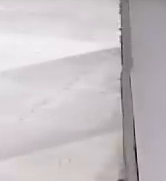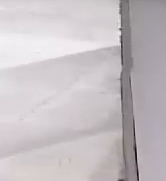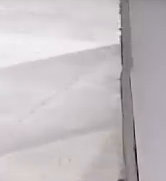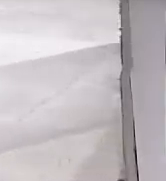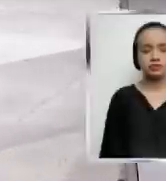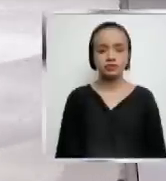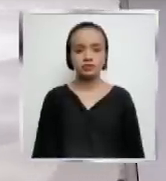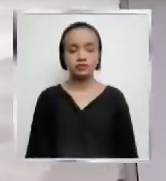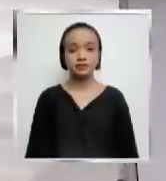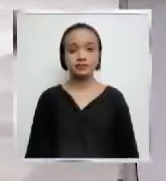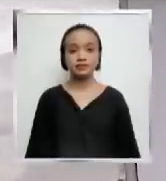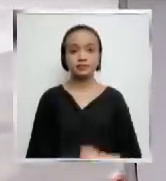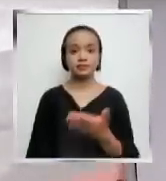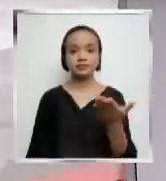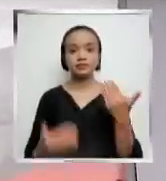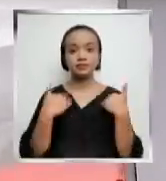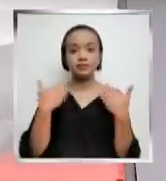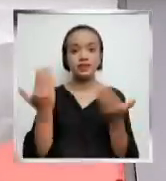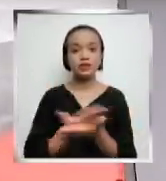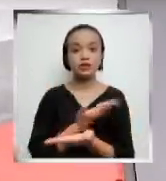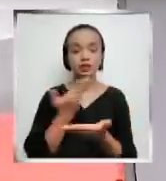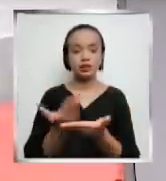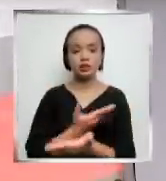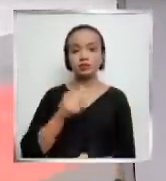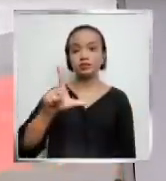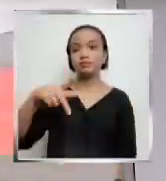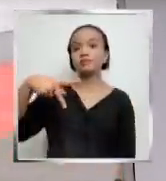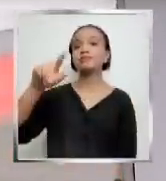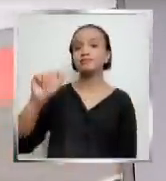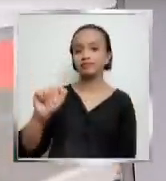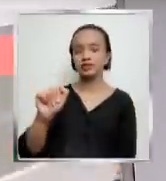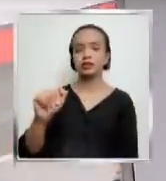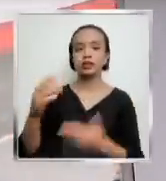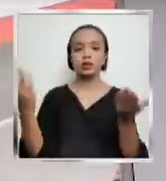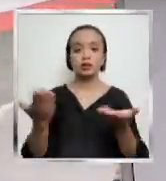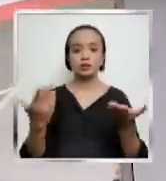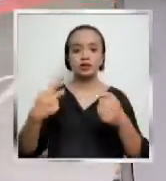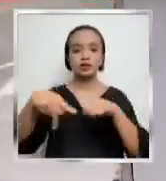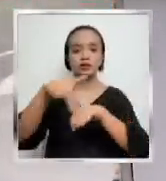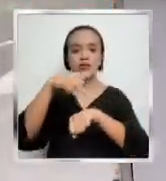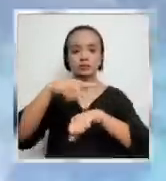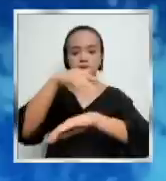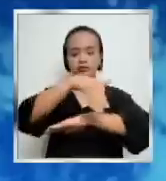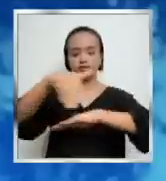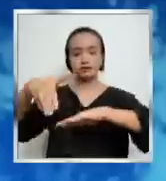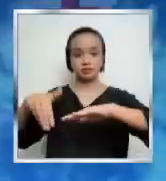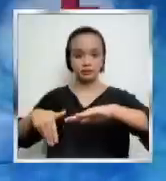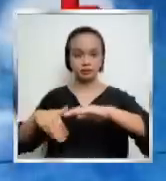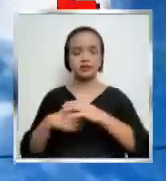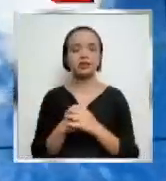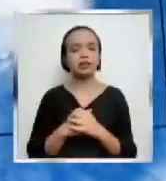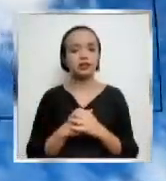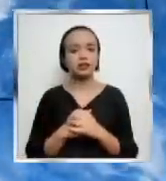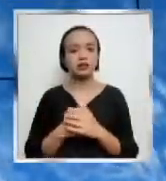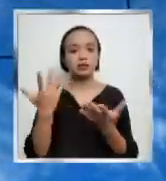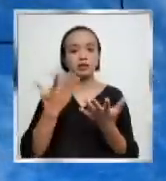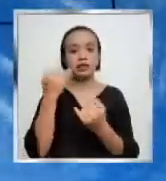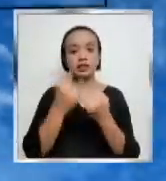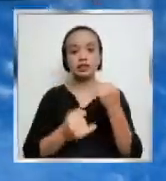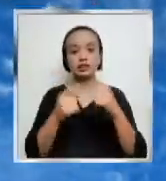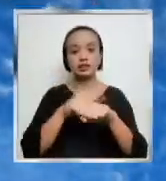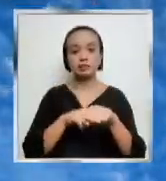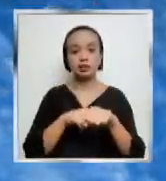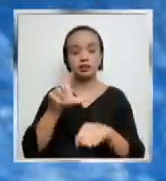Mga kapuso, may bagong low pressure area na nabuo sa Philippine Area of Responsibility. Huling nakita ang LPA sa